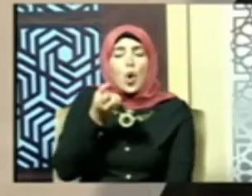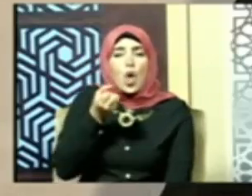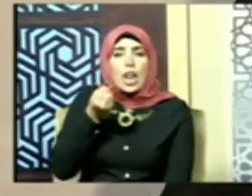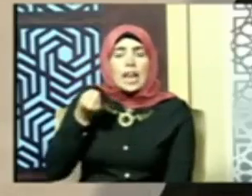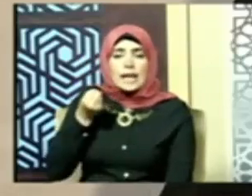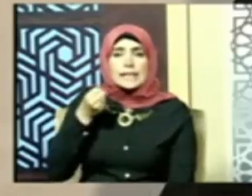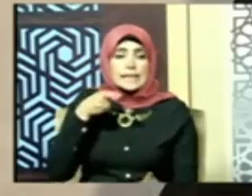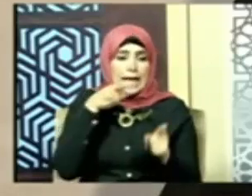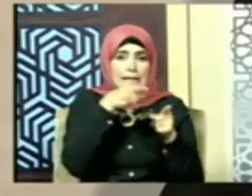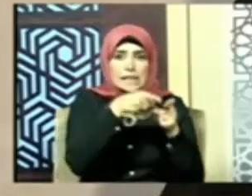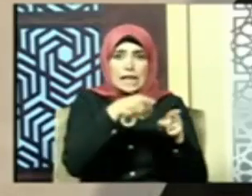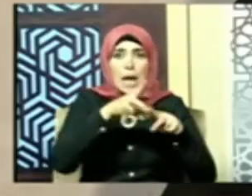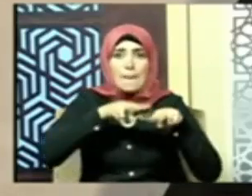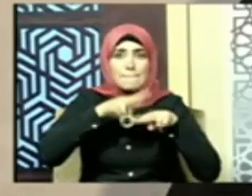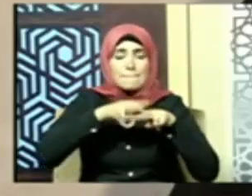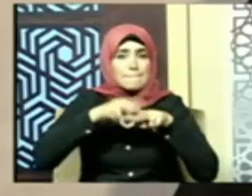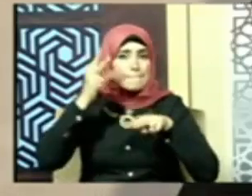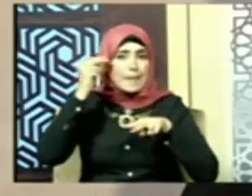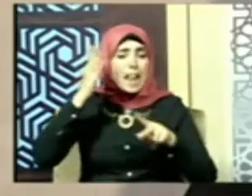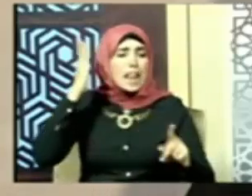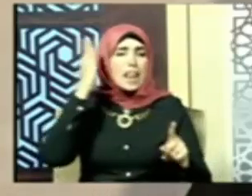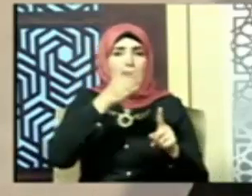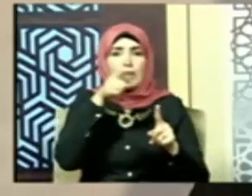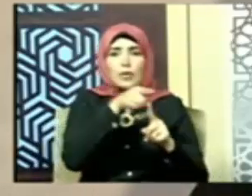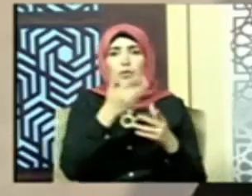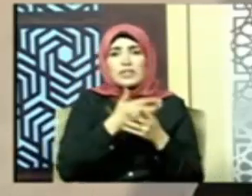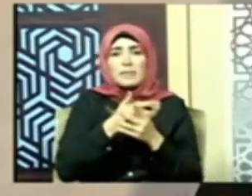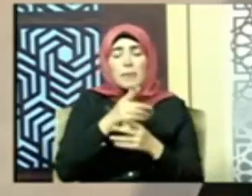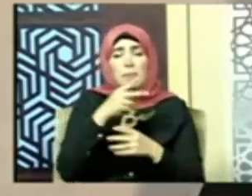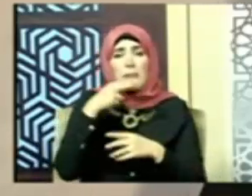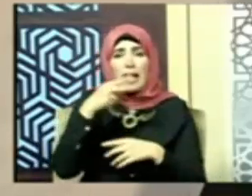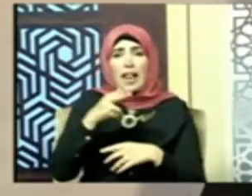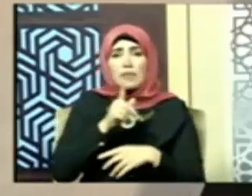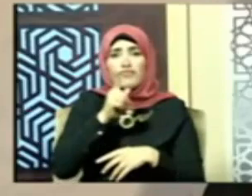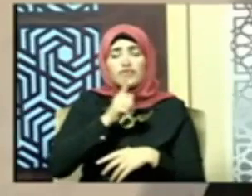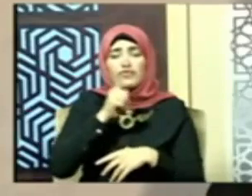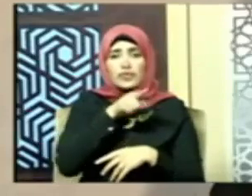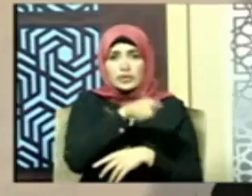غلت أيديهم ولعنوا بما قالوا،